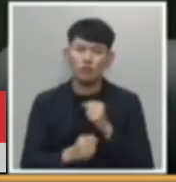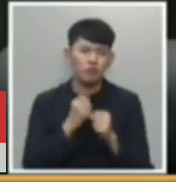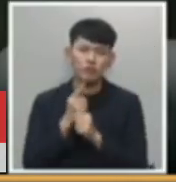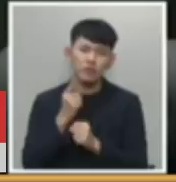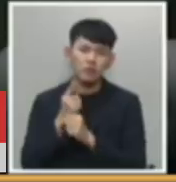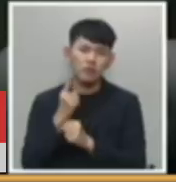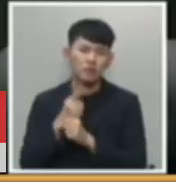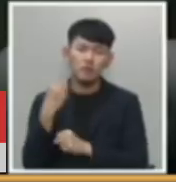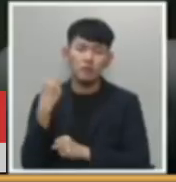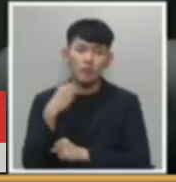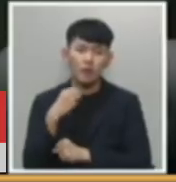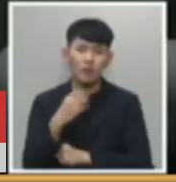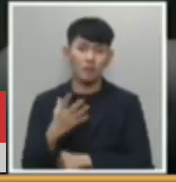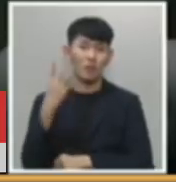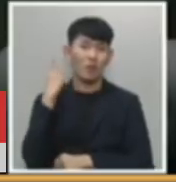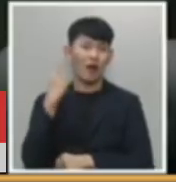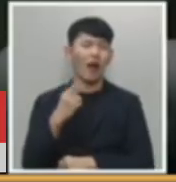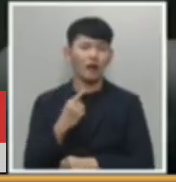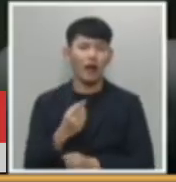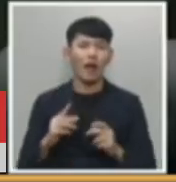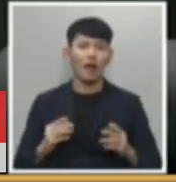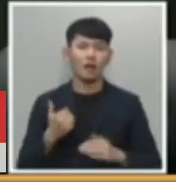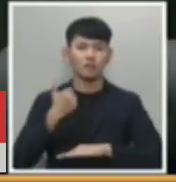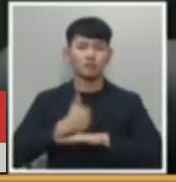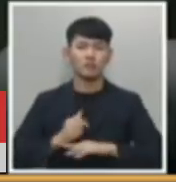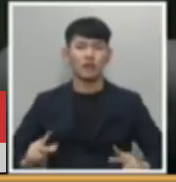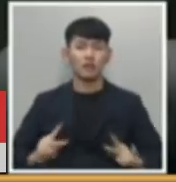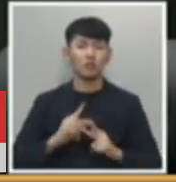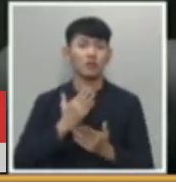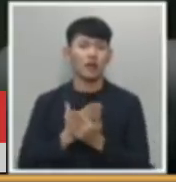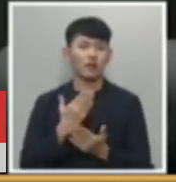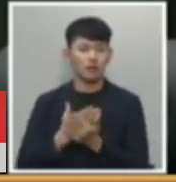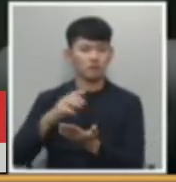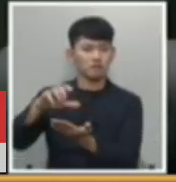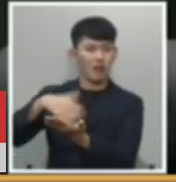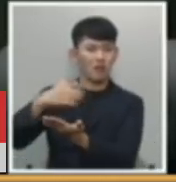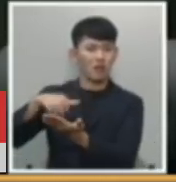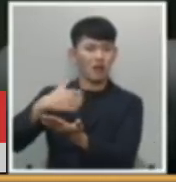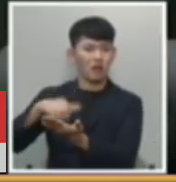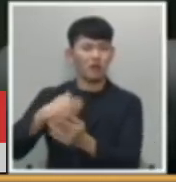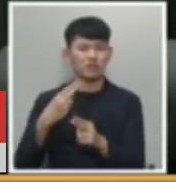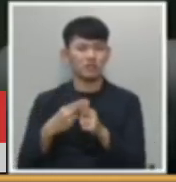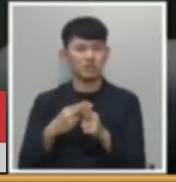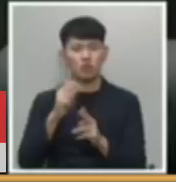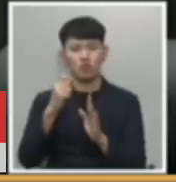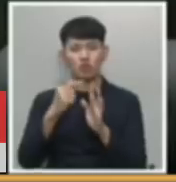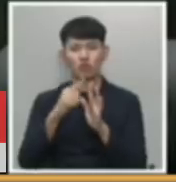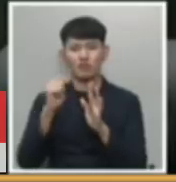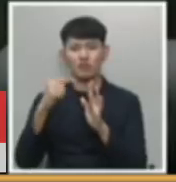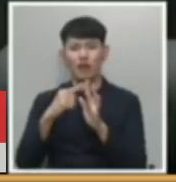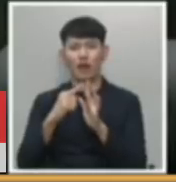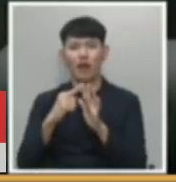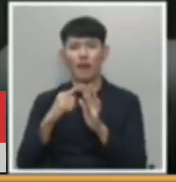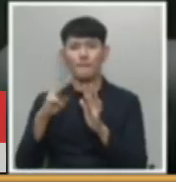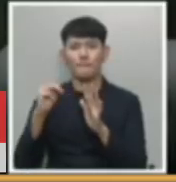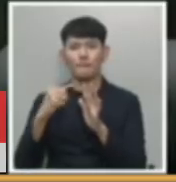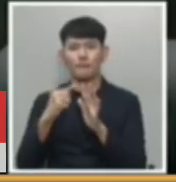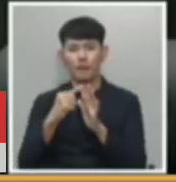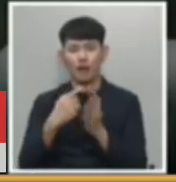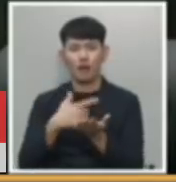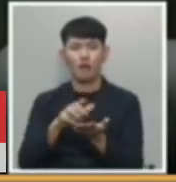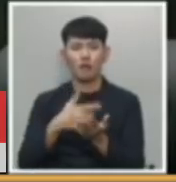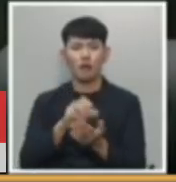นะครับผมได้ฟังท่านรัฐมนตรีว่าการกระทรวงการคลังเนี่ยท่านดร.อุตมะเนี่ยบอกว่าจะจัดงบประมาณสมดุล